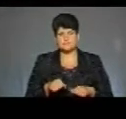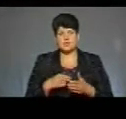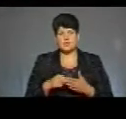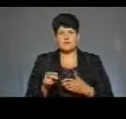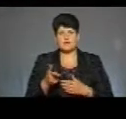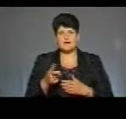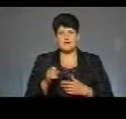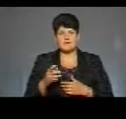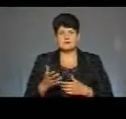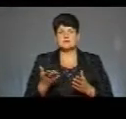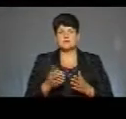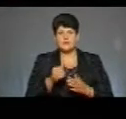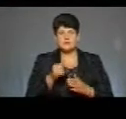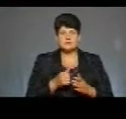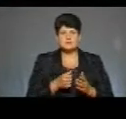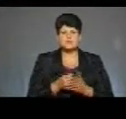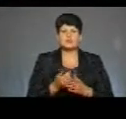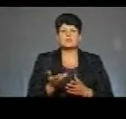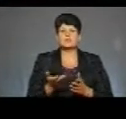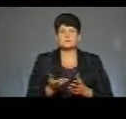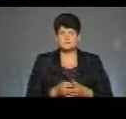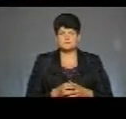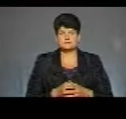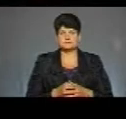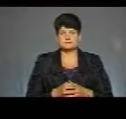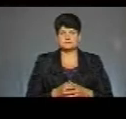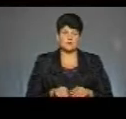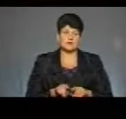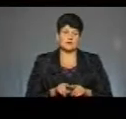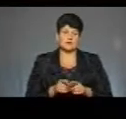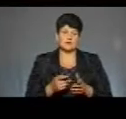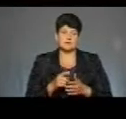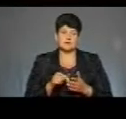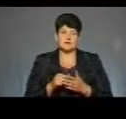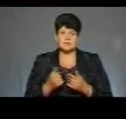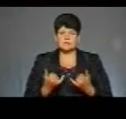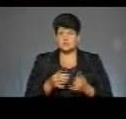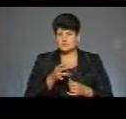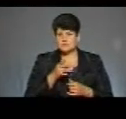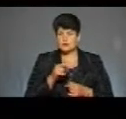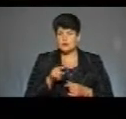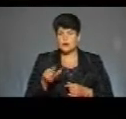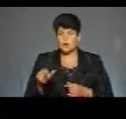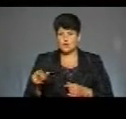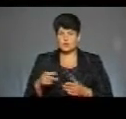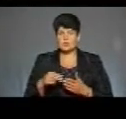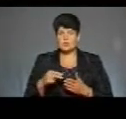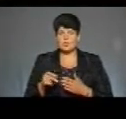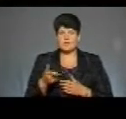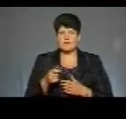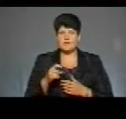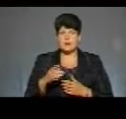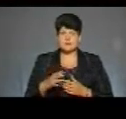купити газ, з якого місяця, по який, такі от питання. На даний час по тих людях, що купили газ,